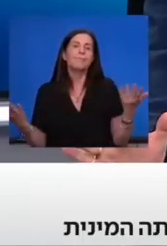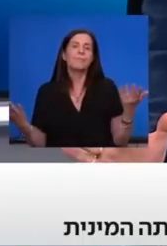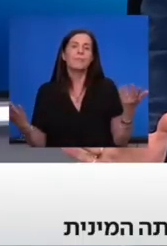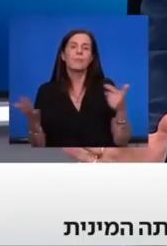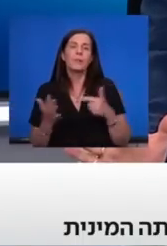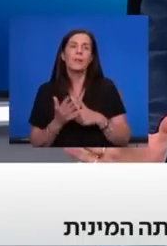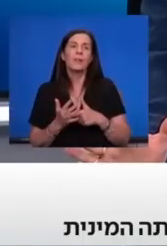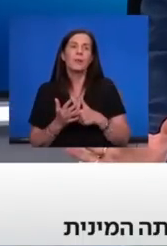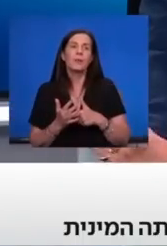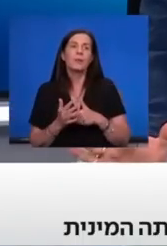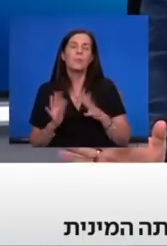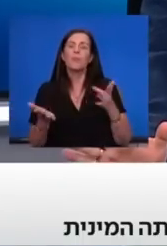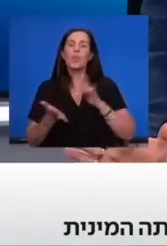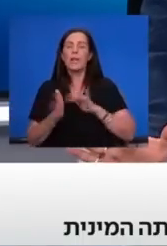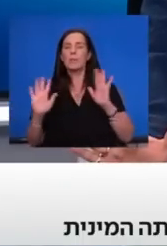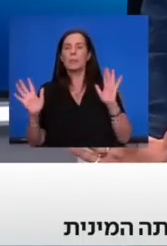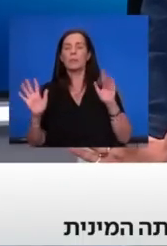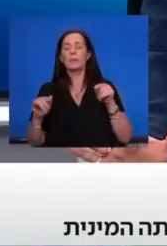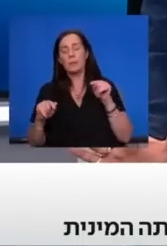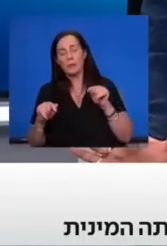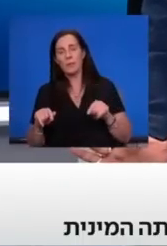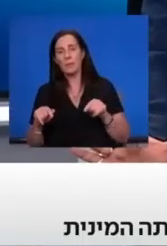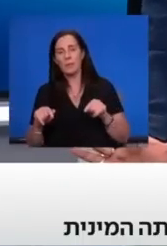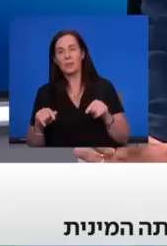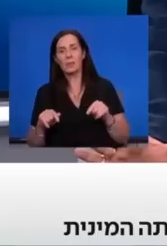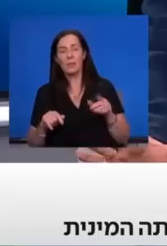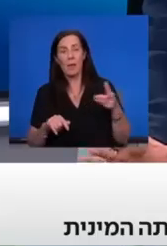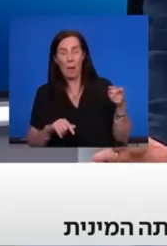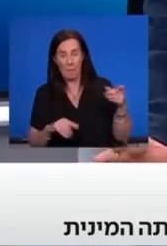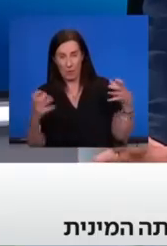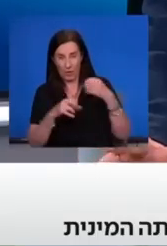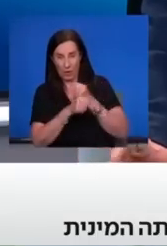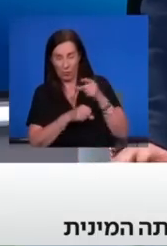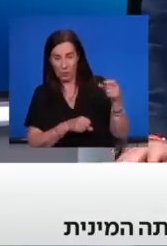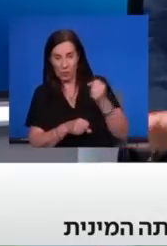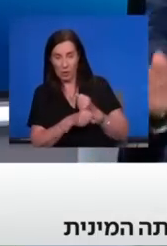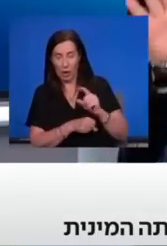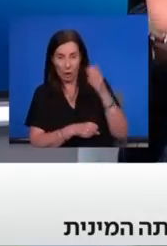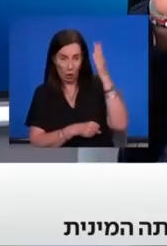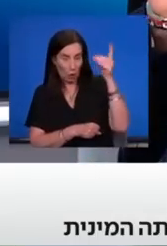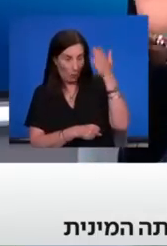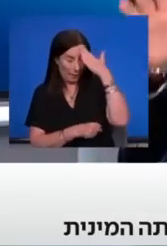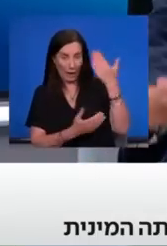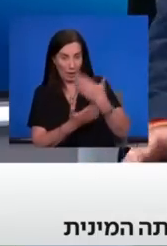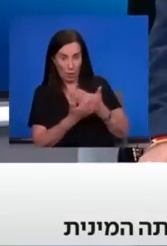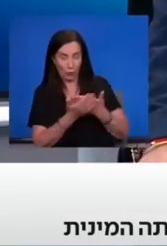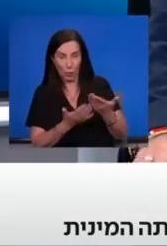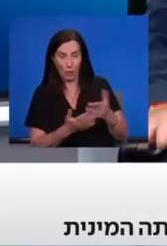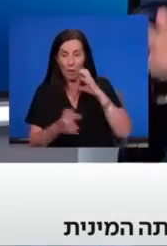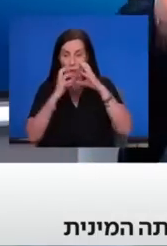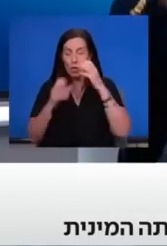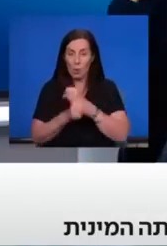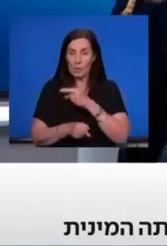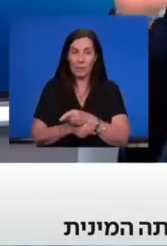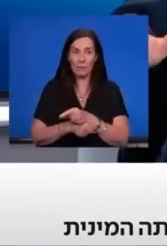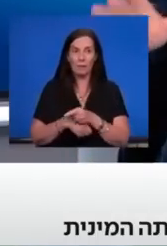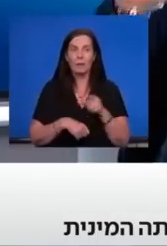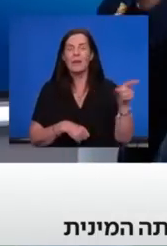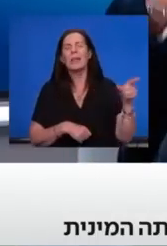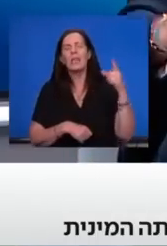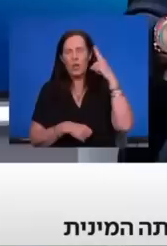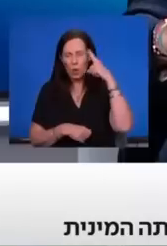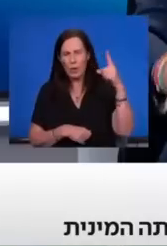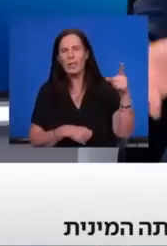מהמקום שאת יושבת בו. זה לא, שלזימי עושה את זה ולא מודעת לעובדות. לא. אבל שהתקשורת עושה את זה.